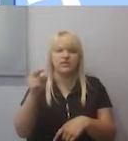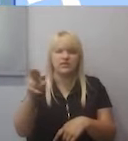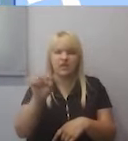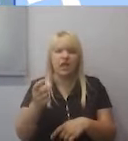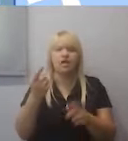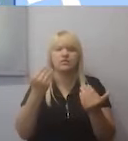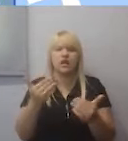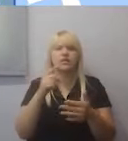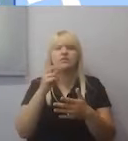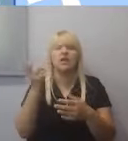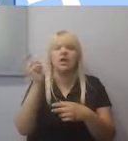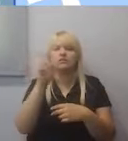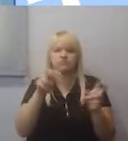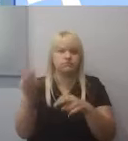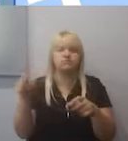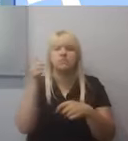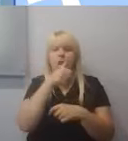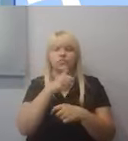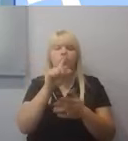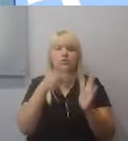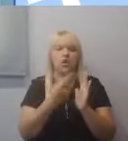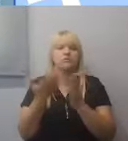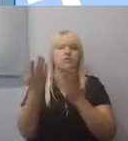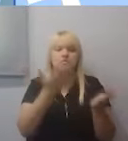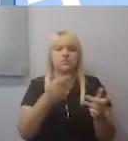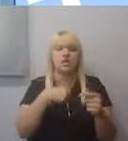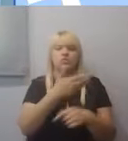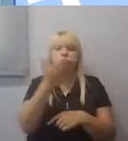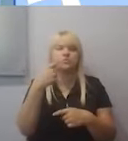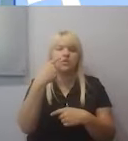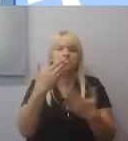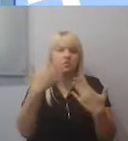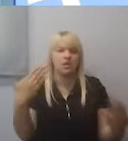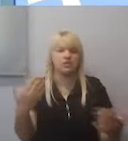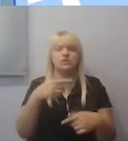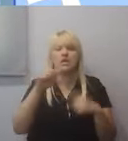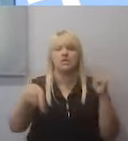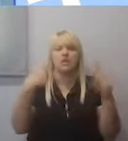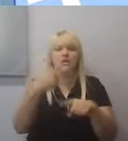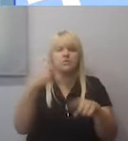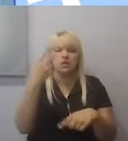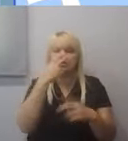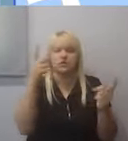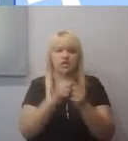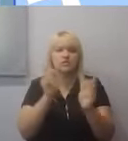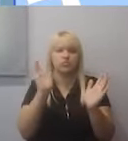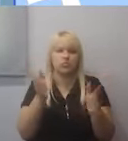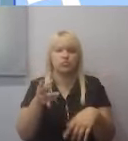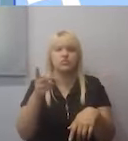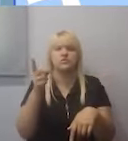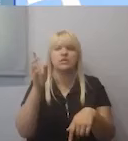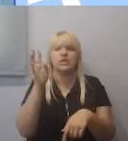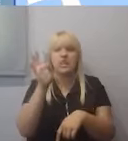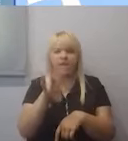sēžu zālē personīgi es jums saku paldies mēs nākamreiz visticamāk tiksimies 9 nē bet 11